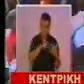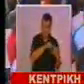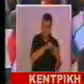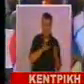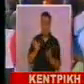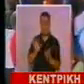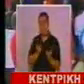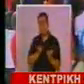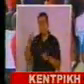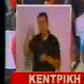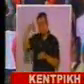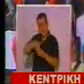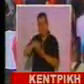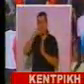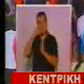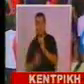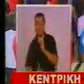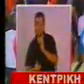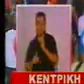εσωτερική υποτίμηση και χρεοκοπία.